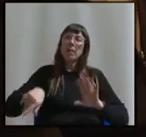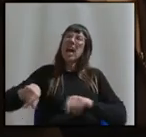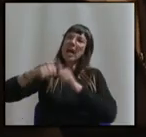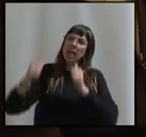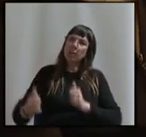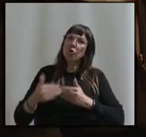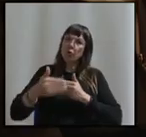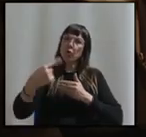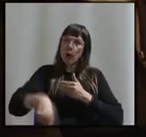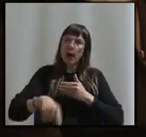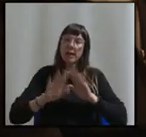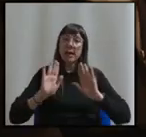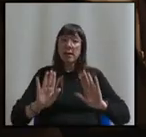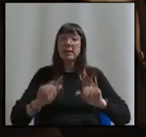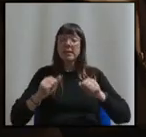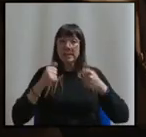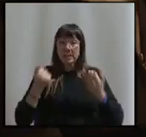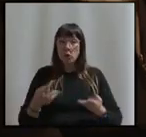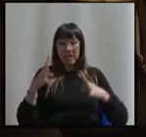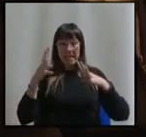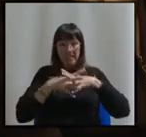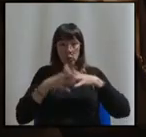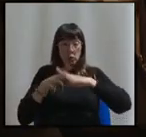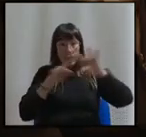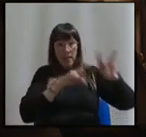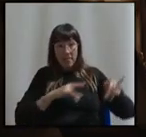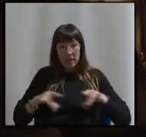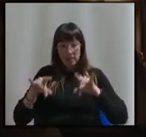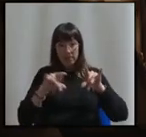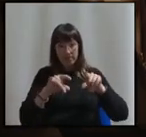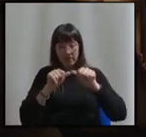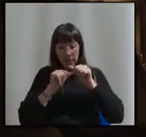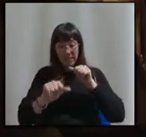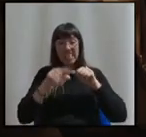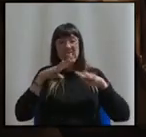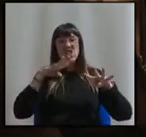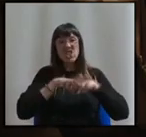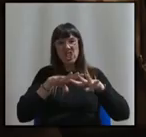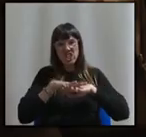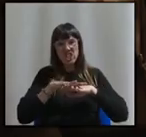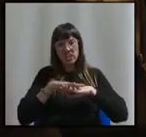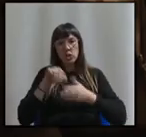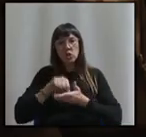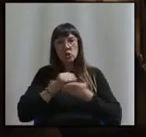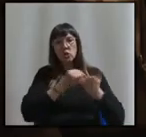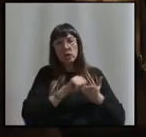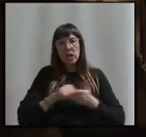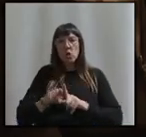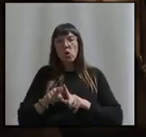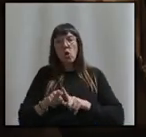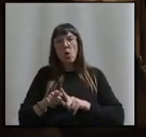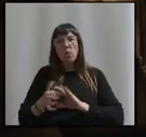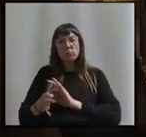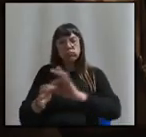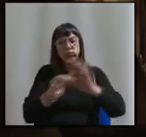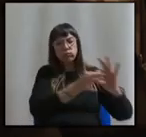futur. Per tant, l'estructura del territori ha de ser partit d'una xarxa de ciutats i d'una aliança estratègica de ciutats del